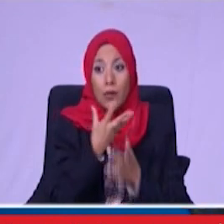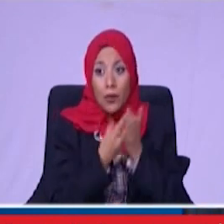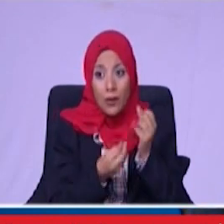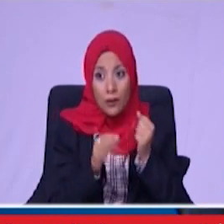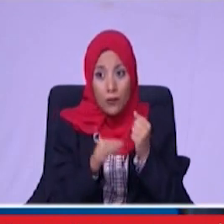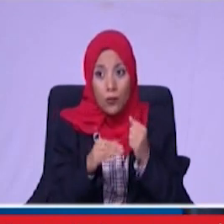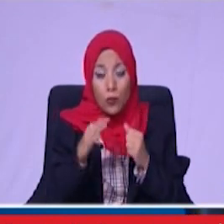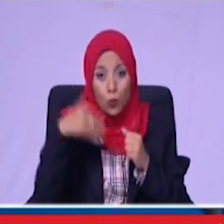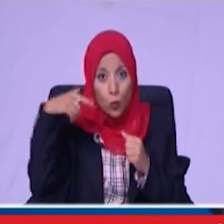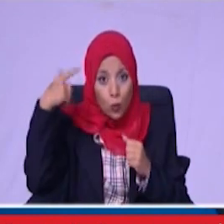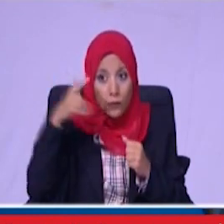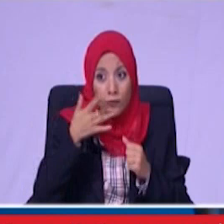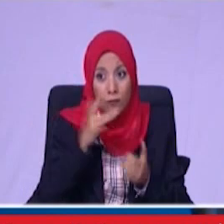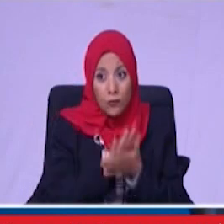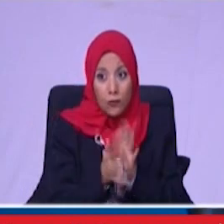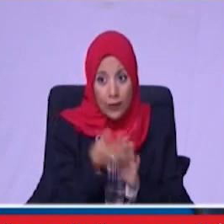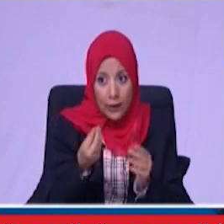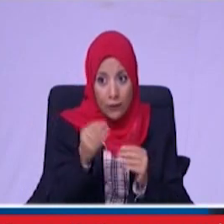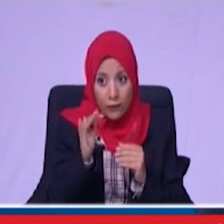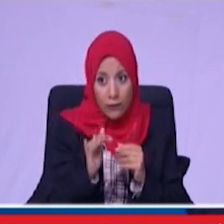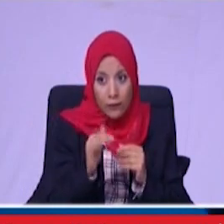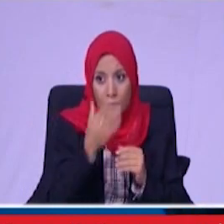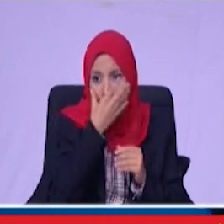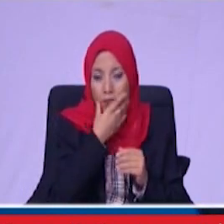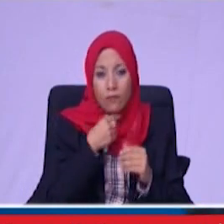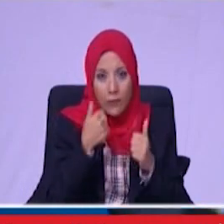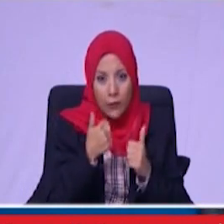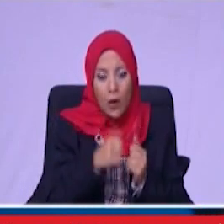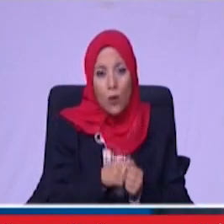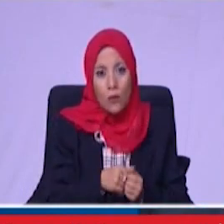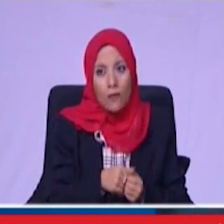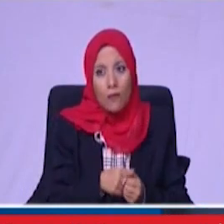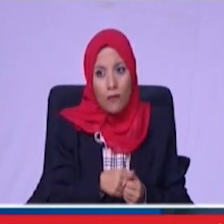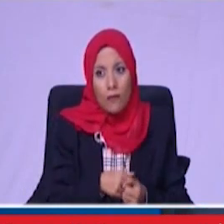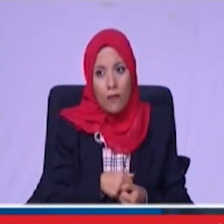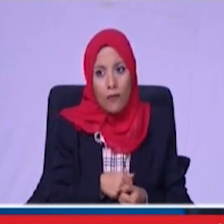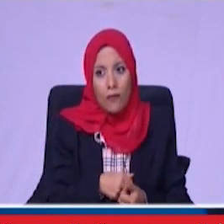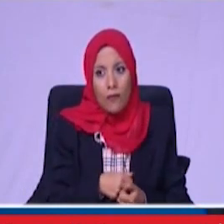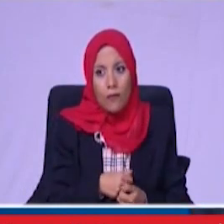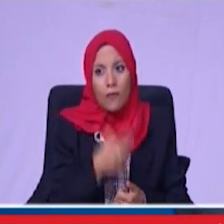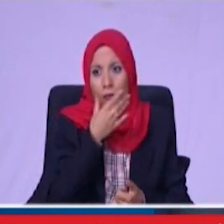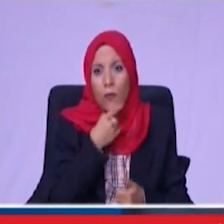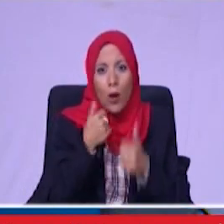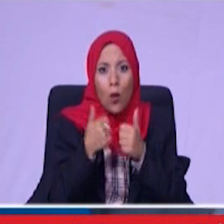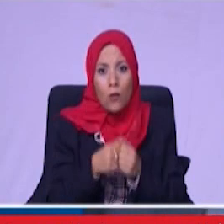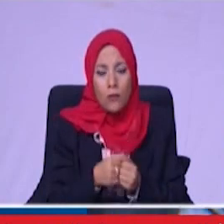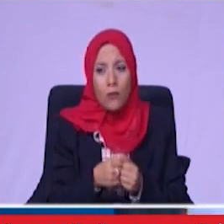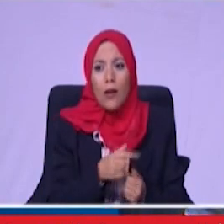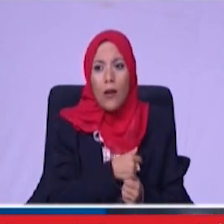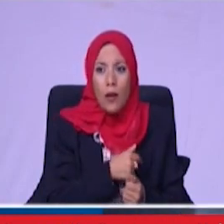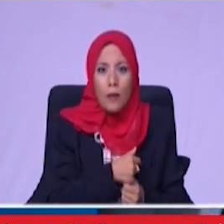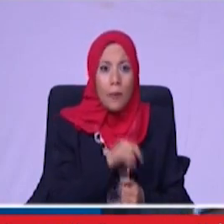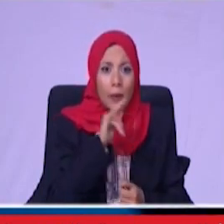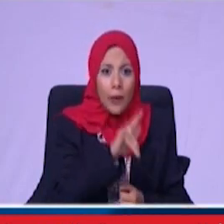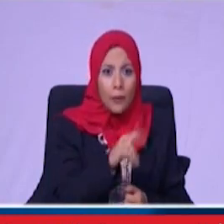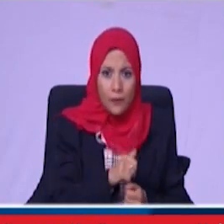دون الحلم هو لسه صغير بيبقى حلو معنى كلامه يعني اقوله بالبلدي بيبقى حلو والقلوب متعلقه